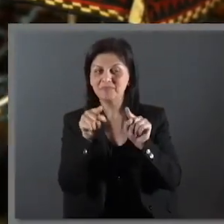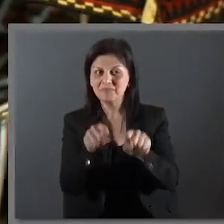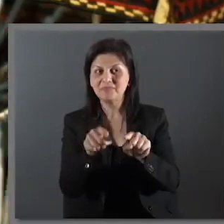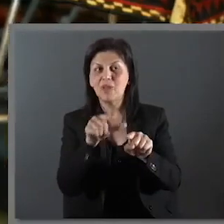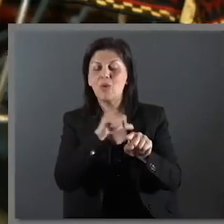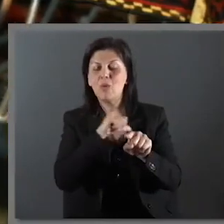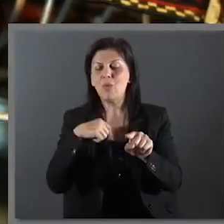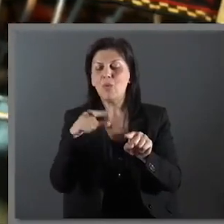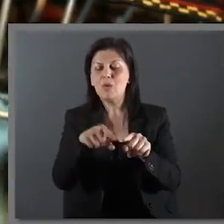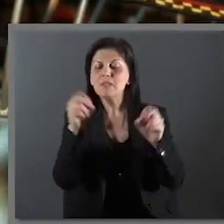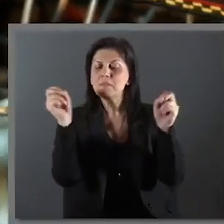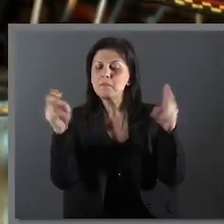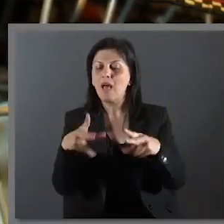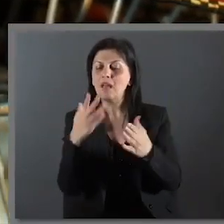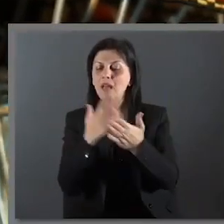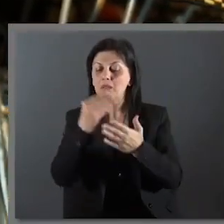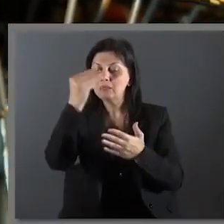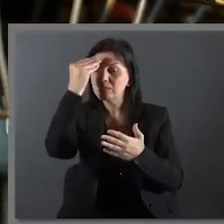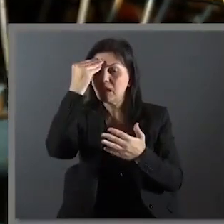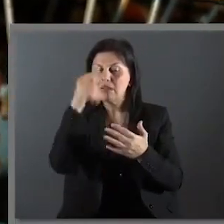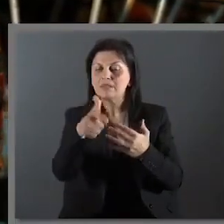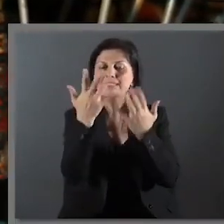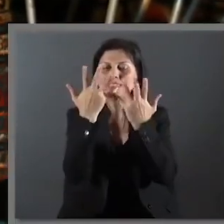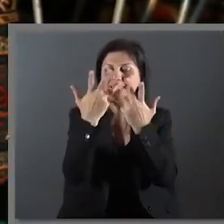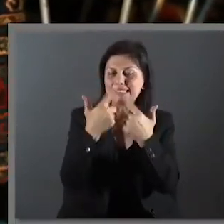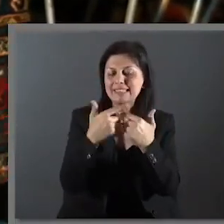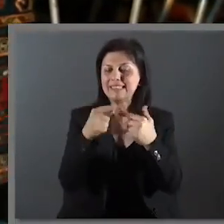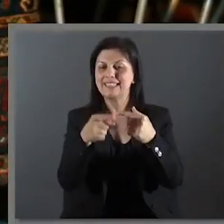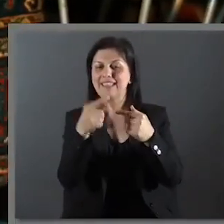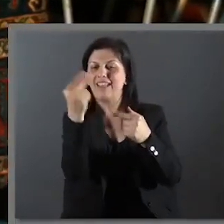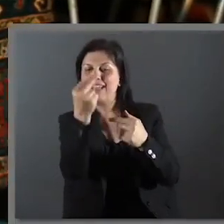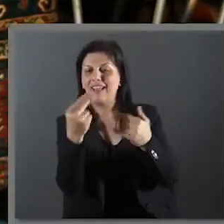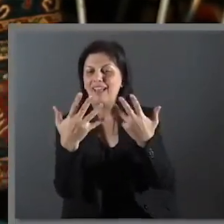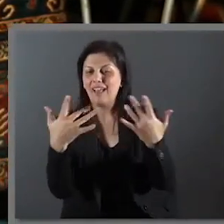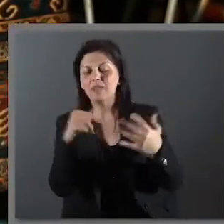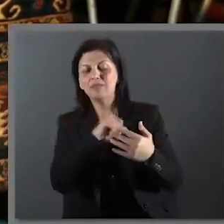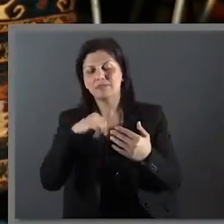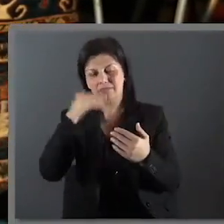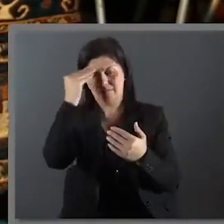bir naxışın, hər rəngin öz mənası vardı.